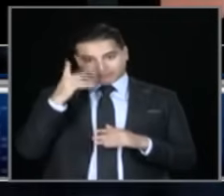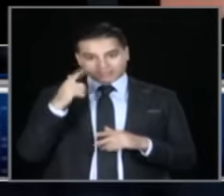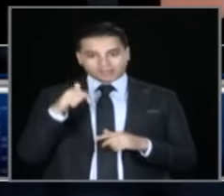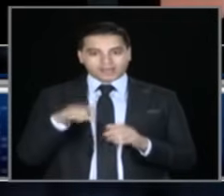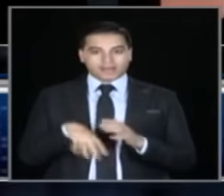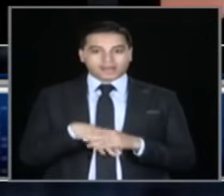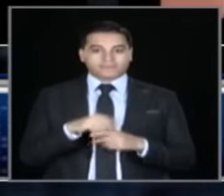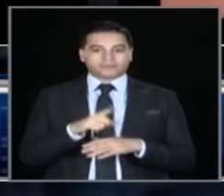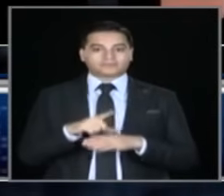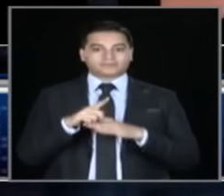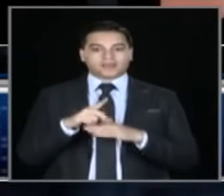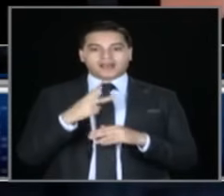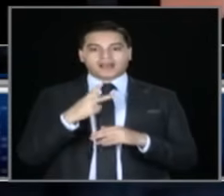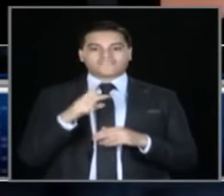المنصب